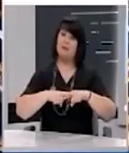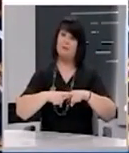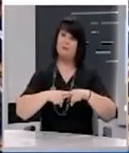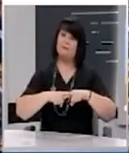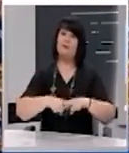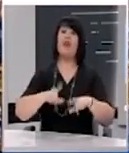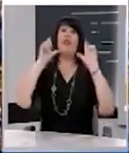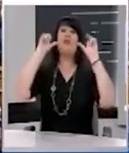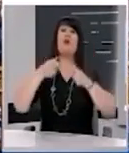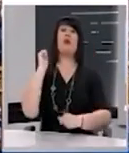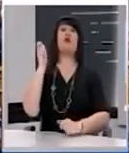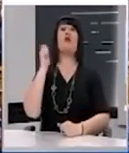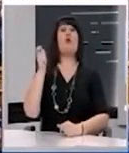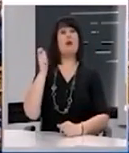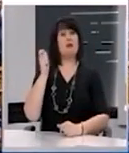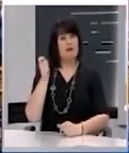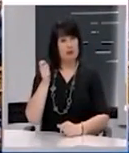και το δημοκρατικό πολίτευμα